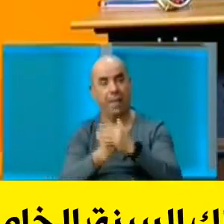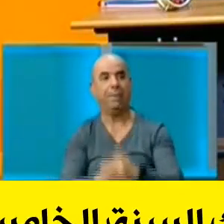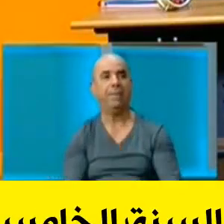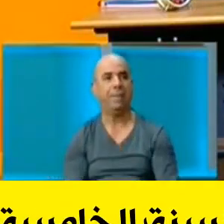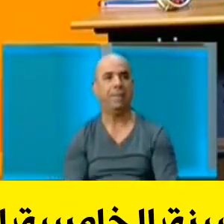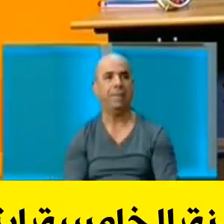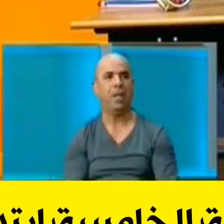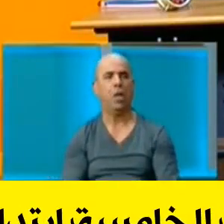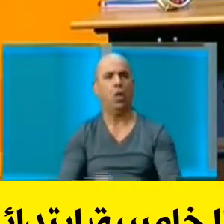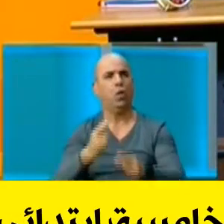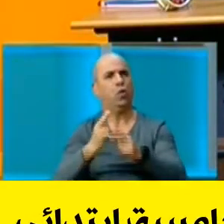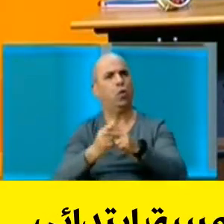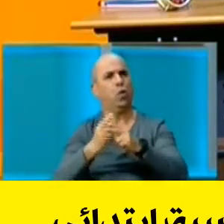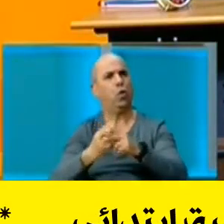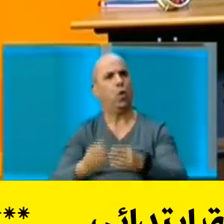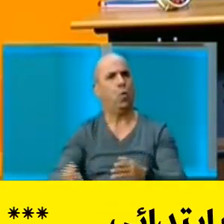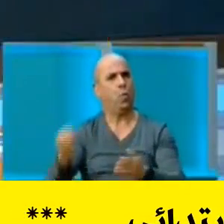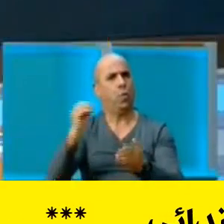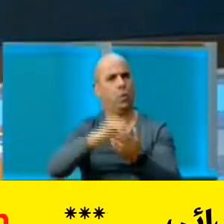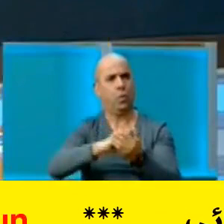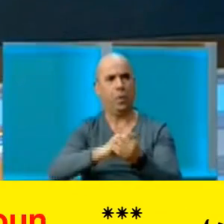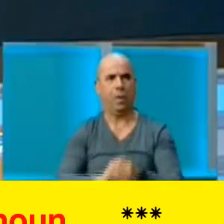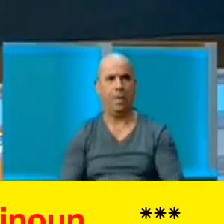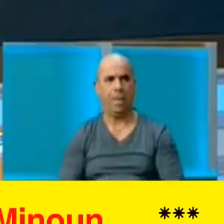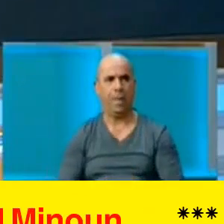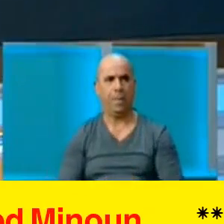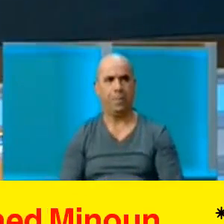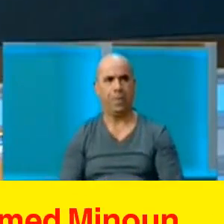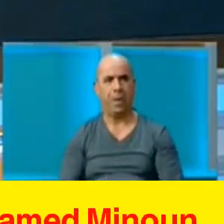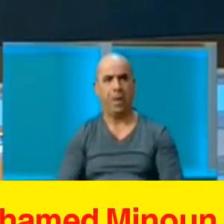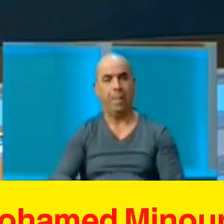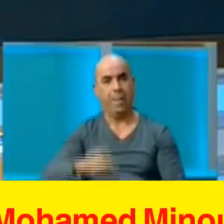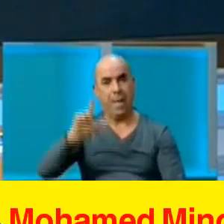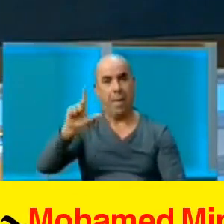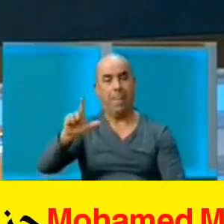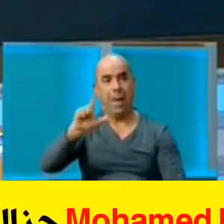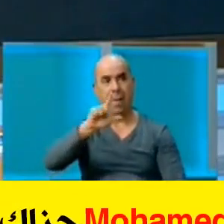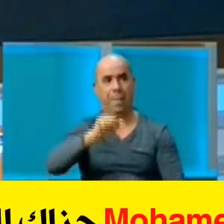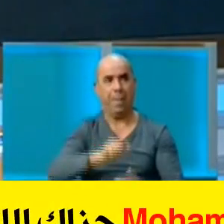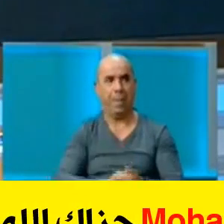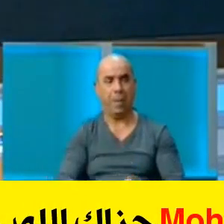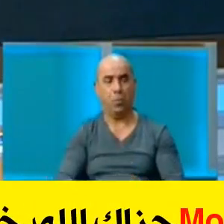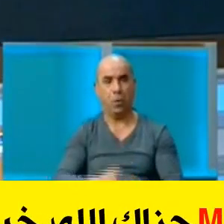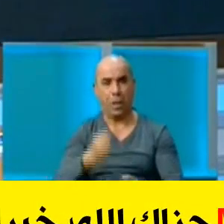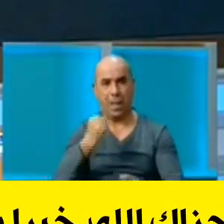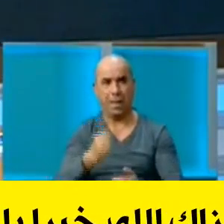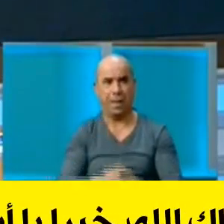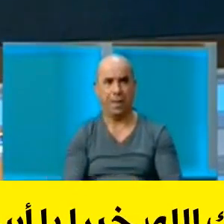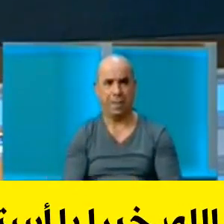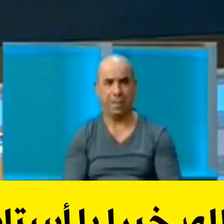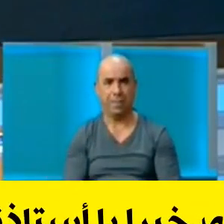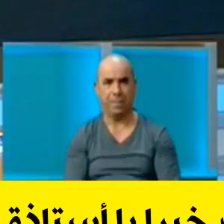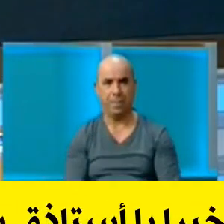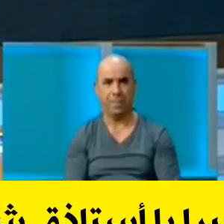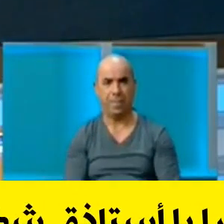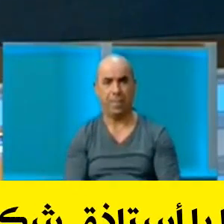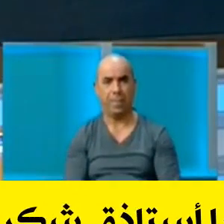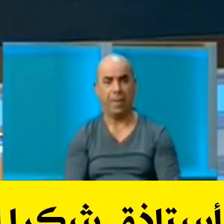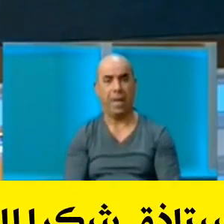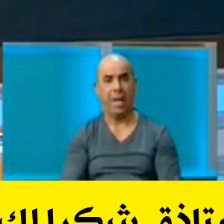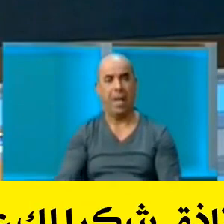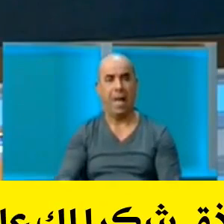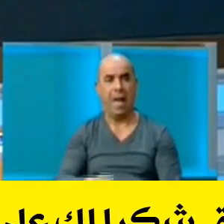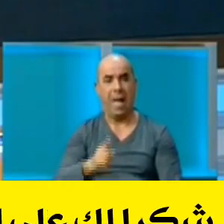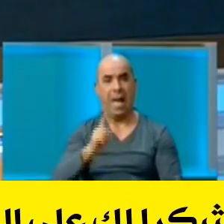أخرى، أقول موصولة أخرى، التي تكتب بلامين ثانيهما مشددة. بلامين ثانيهما